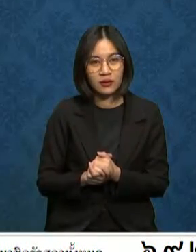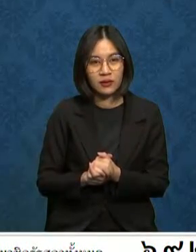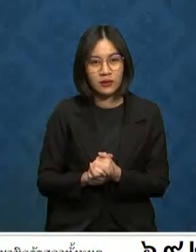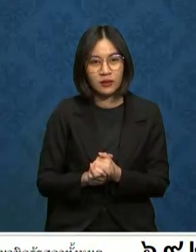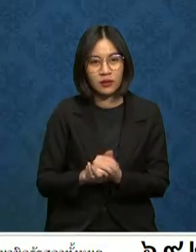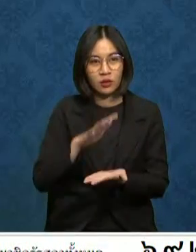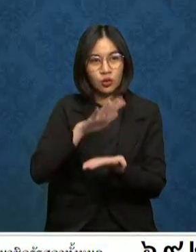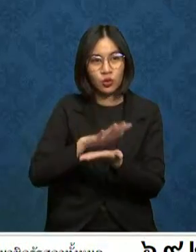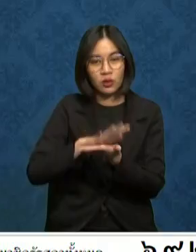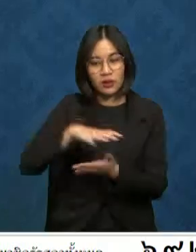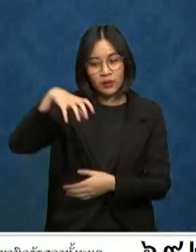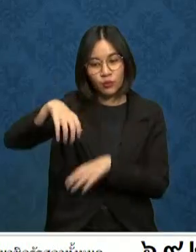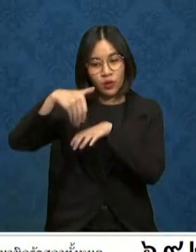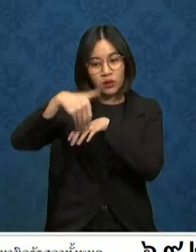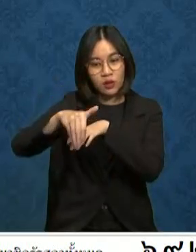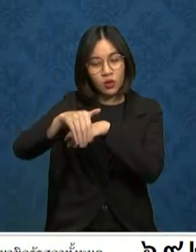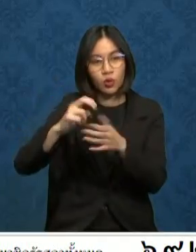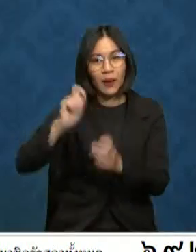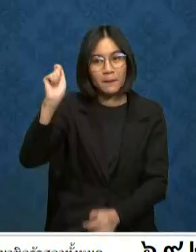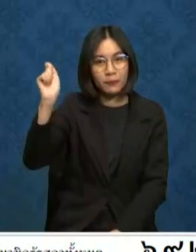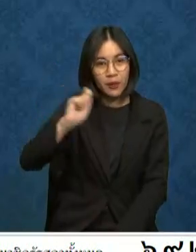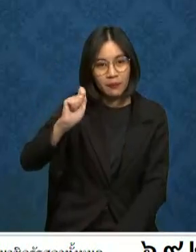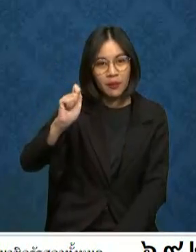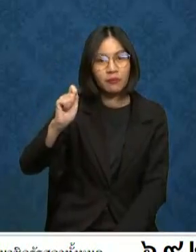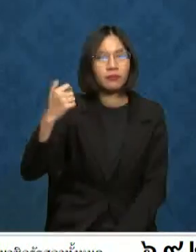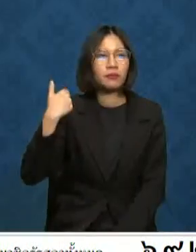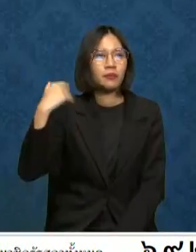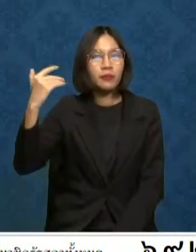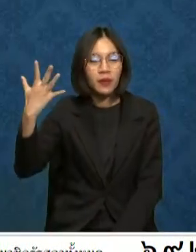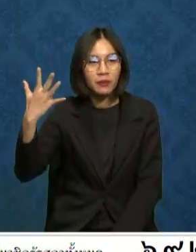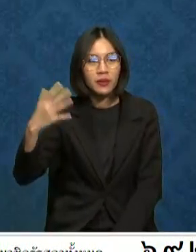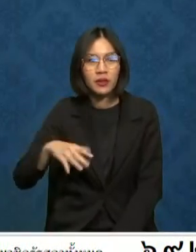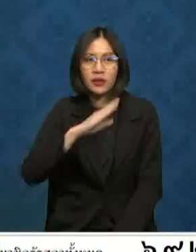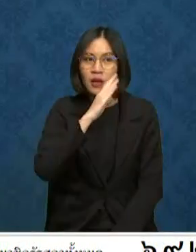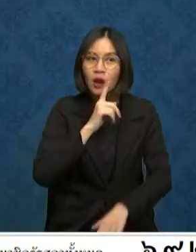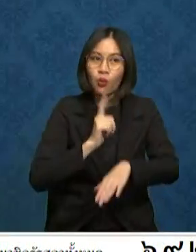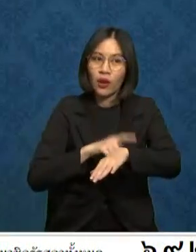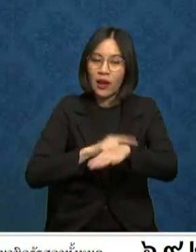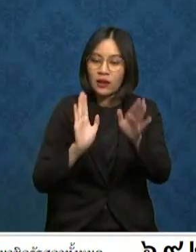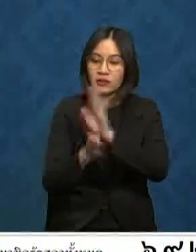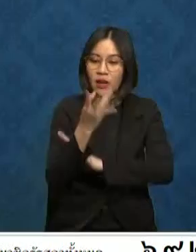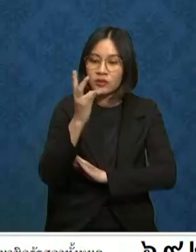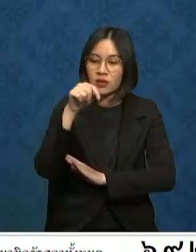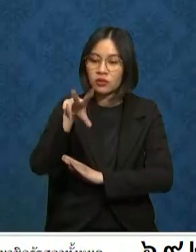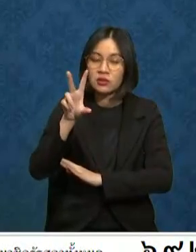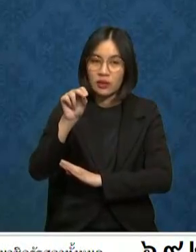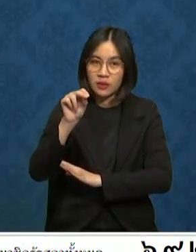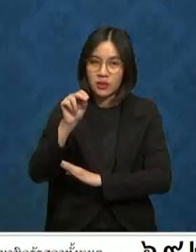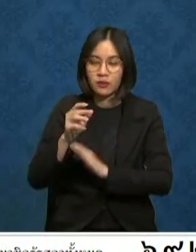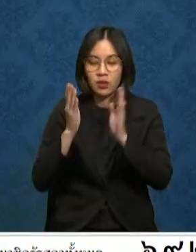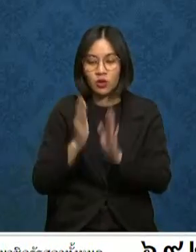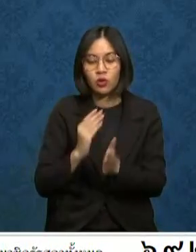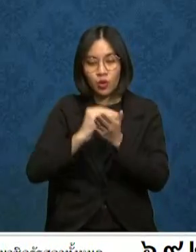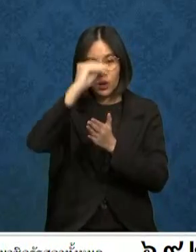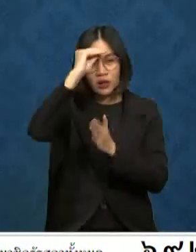กะลาเป็นโรงเรียนที่ไม่มีกระดิ่งหรือลักคลังแต่เมื่อถึงเวลา7:30นครับเด็กนักเรียนทุก